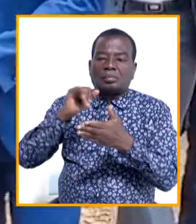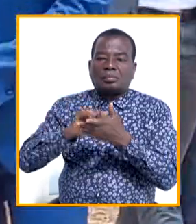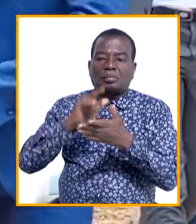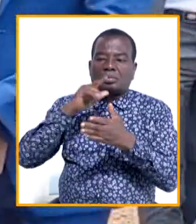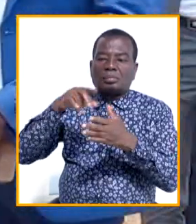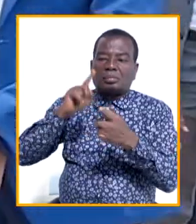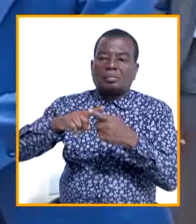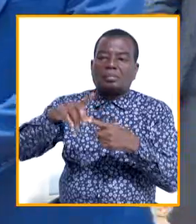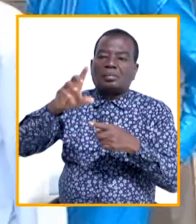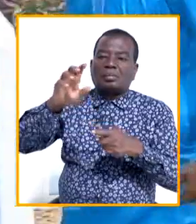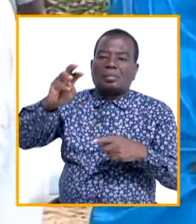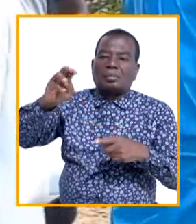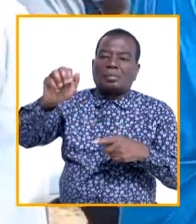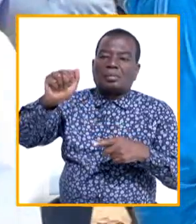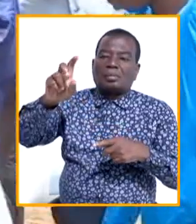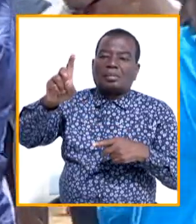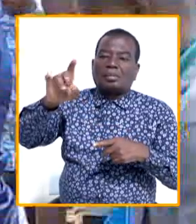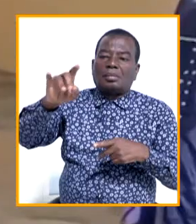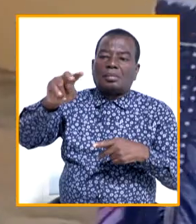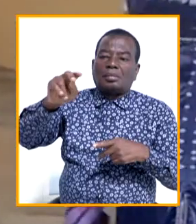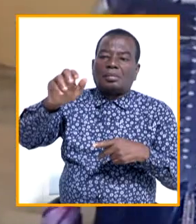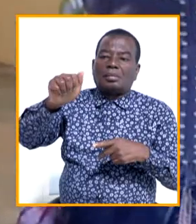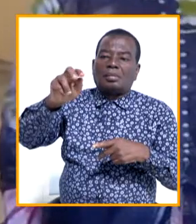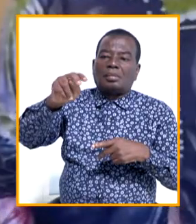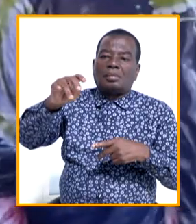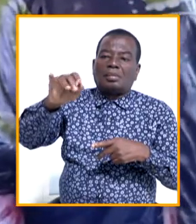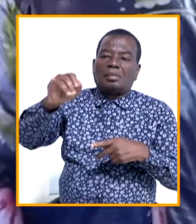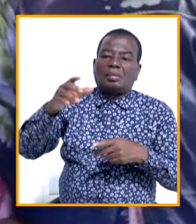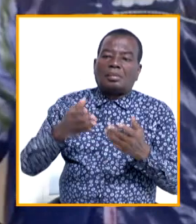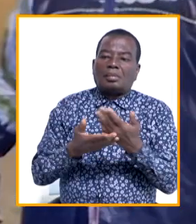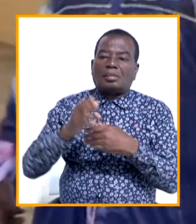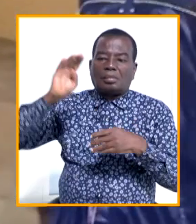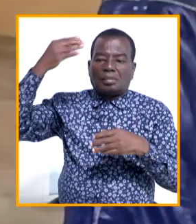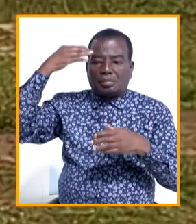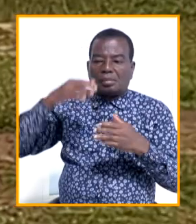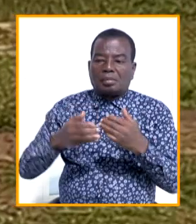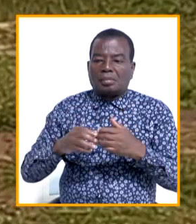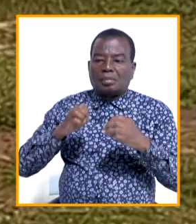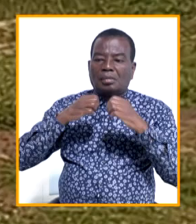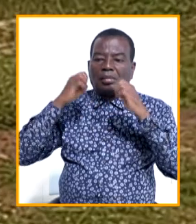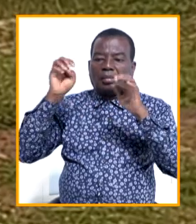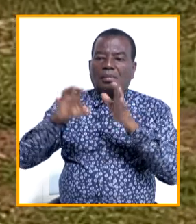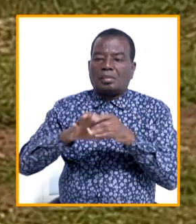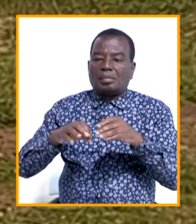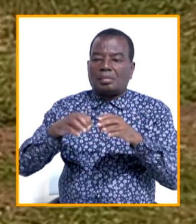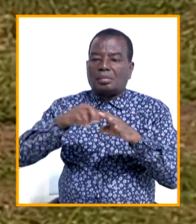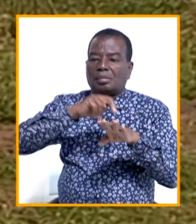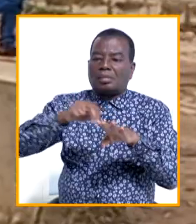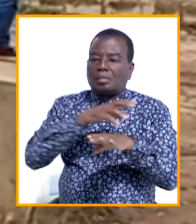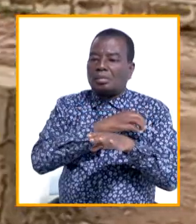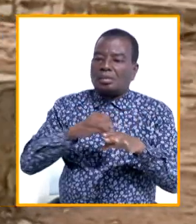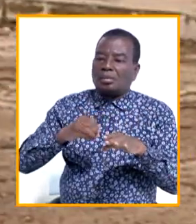Madinani réhabilitation de l'école primaire publique du village par le ministère de l'Éducation nationale et un nouveau bâtiment pour le six